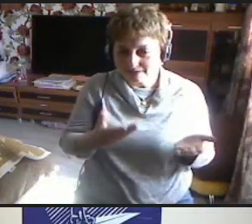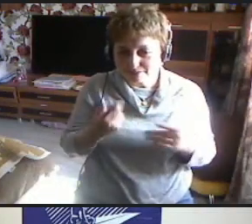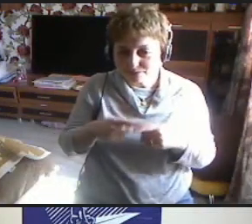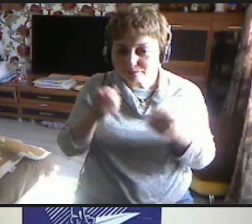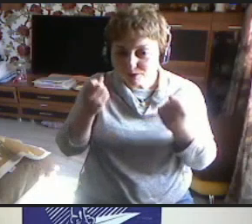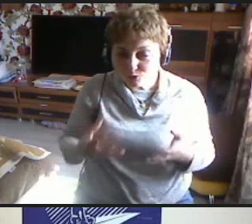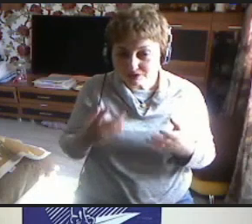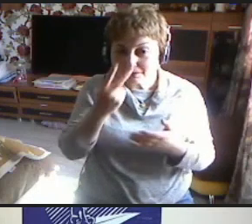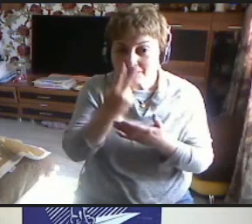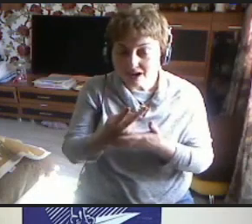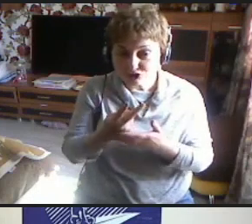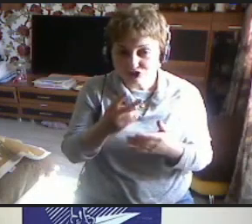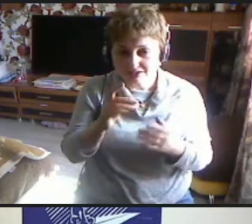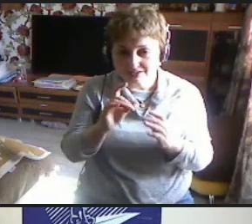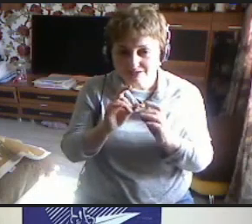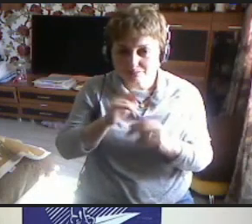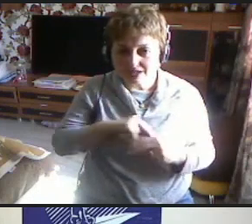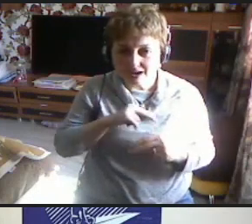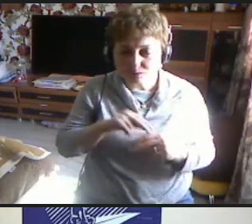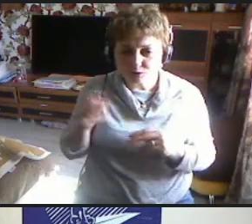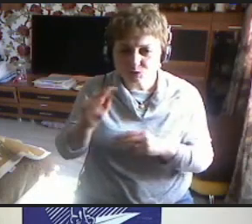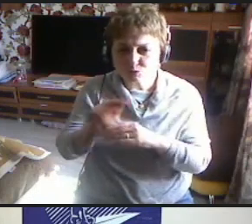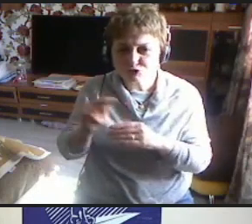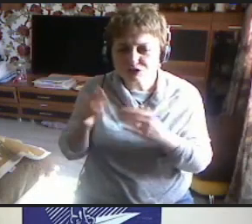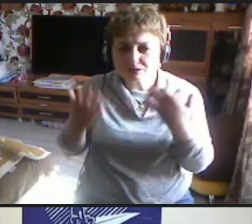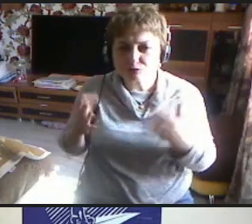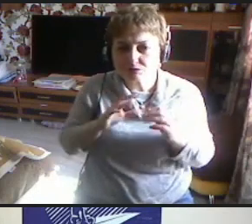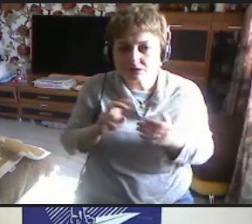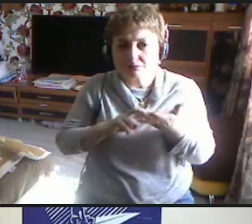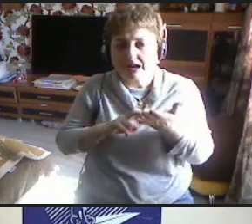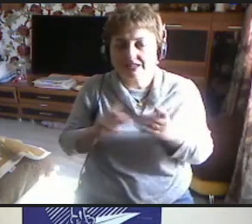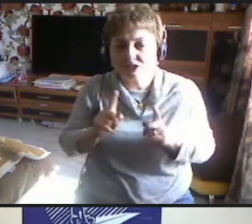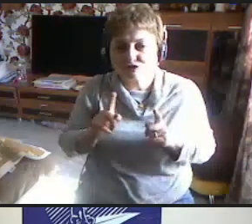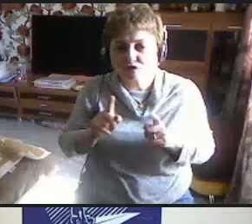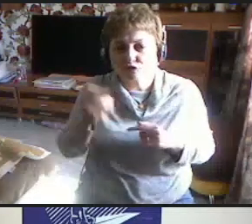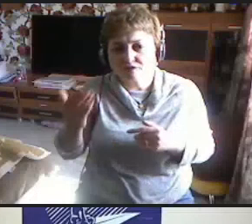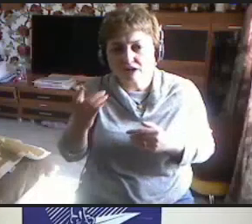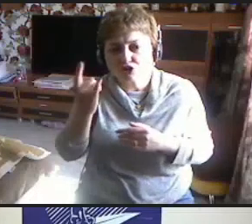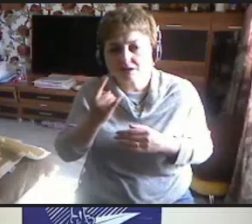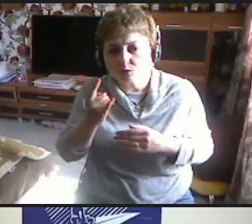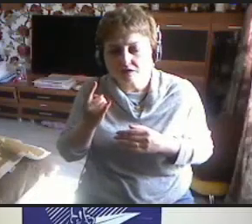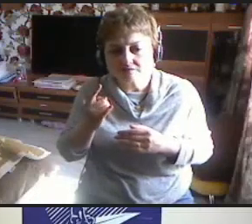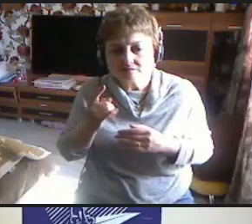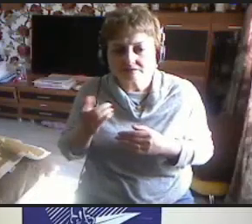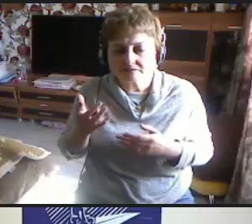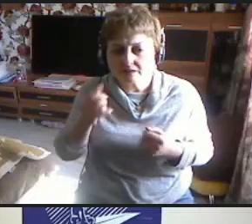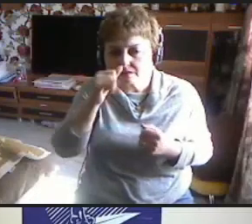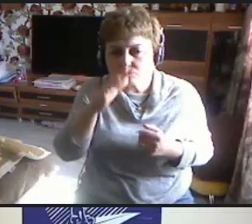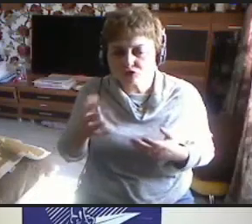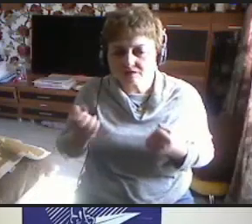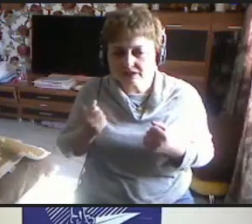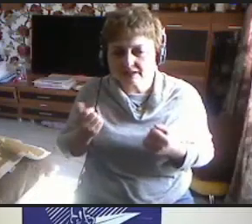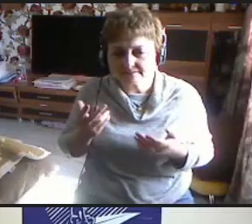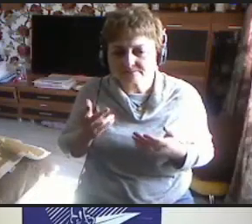поработайте. Вы его спросите, учитель просто может бояться еще чего, что ваш ребенок не возьмет норм, ну, как сказать, программу,